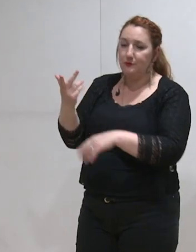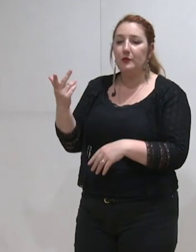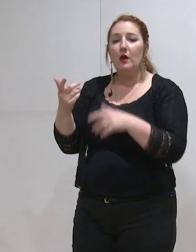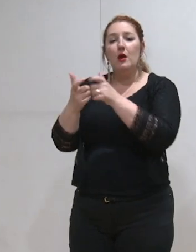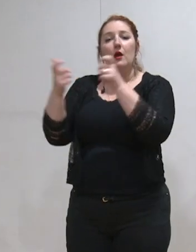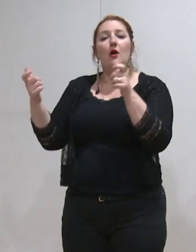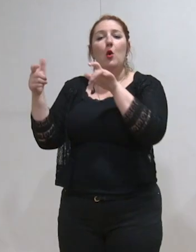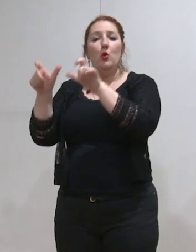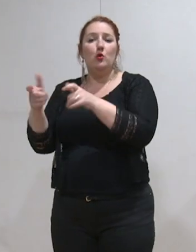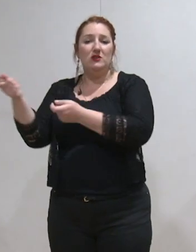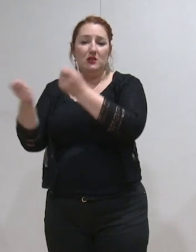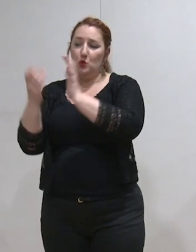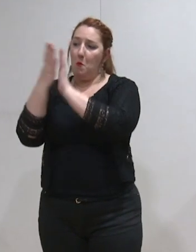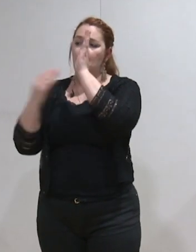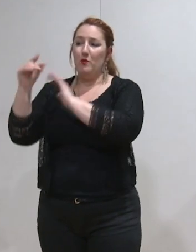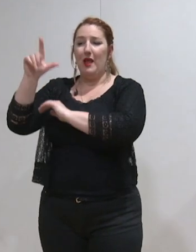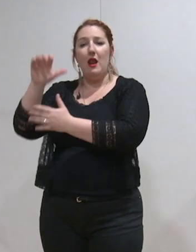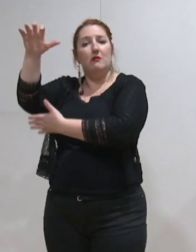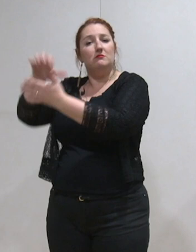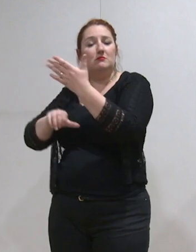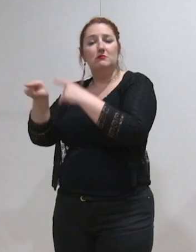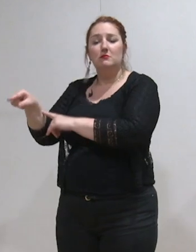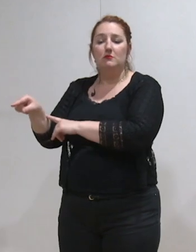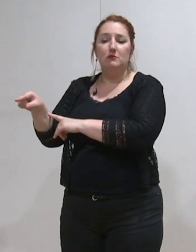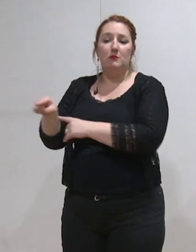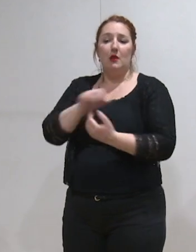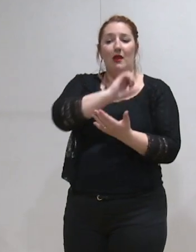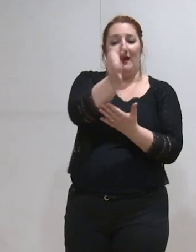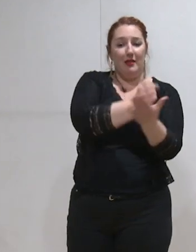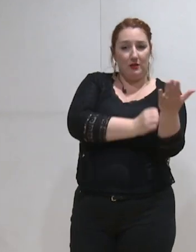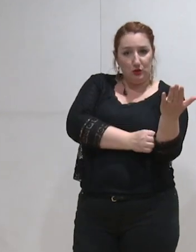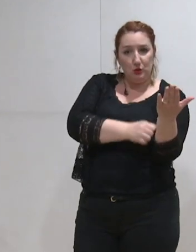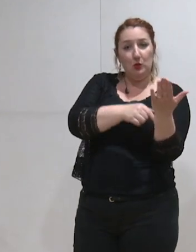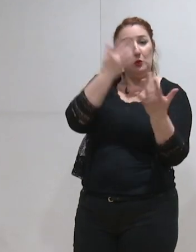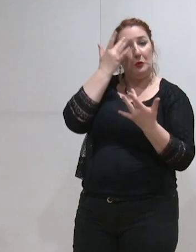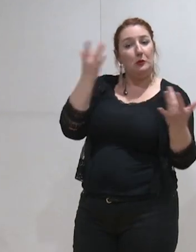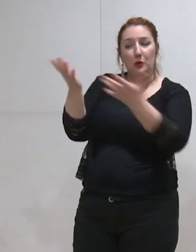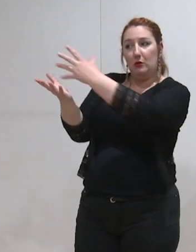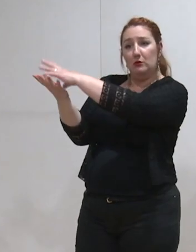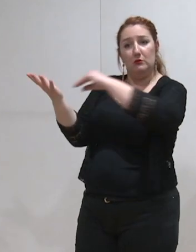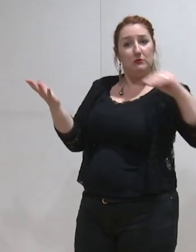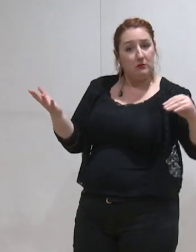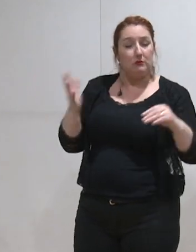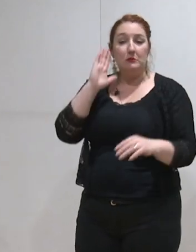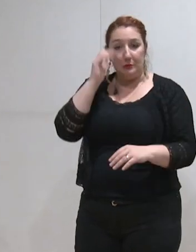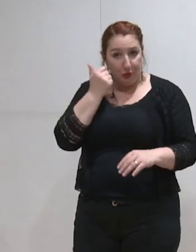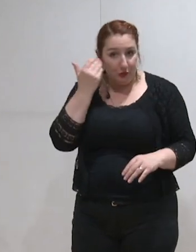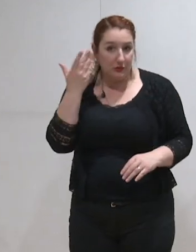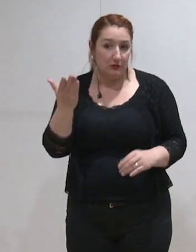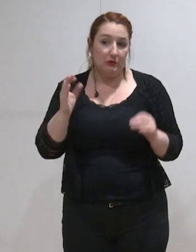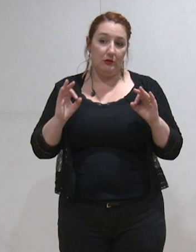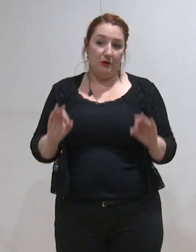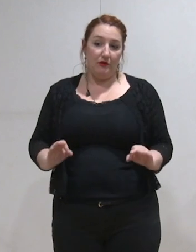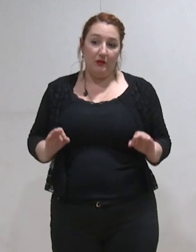donc elle s'aspire notamment les les rédactions de la culture cela nous permet d'avoir